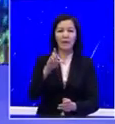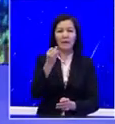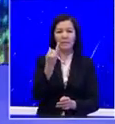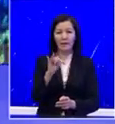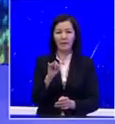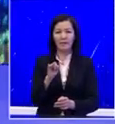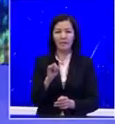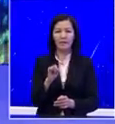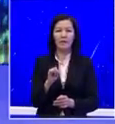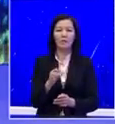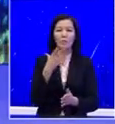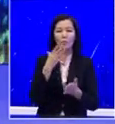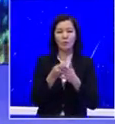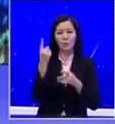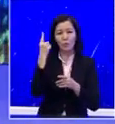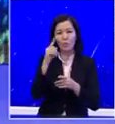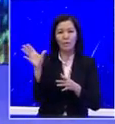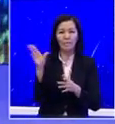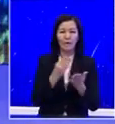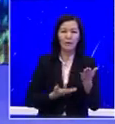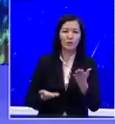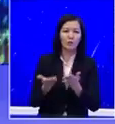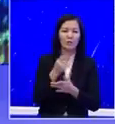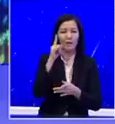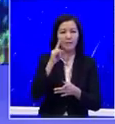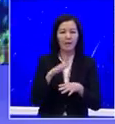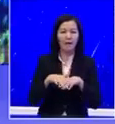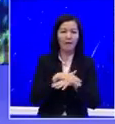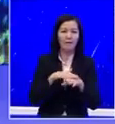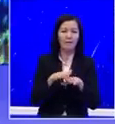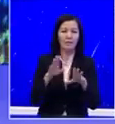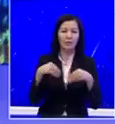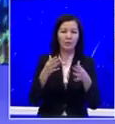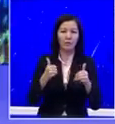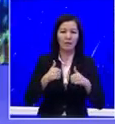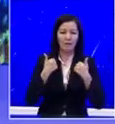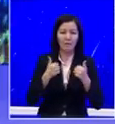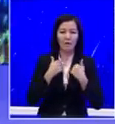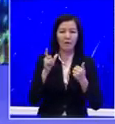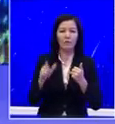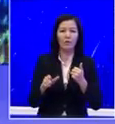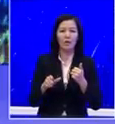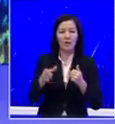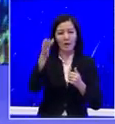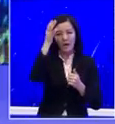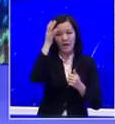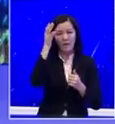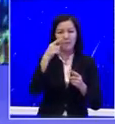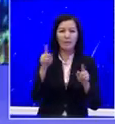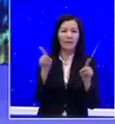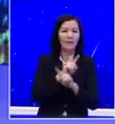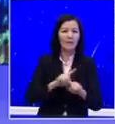Абай Құнанбайұлы ізгі ойлардың барлығын жинақтап қазақ халқына жеткізуге талпынған тұлға. Сол парасатымен дараланды. Абай